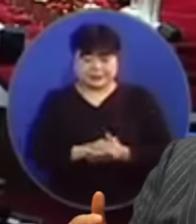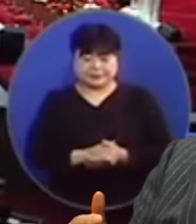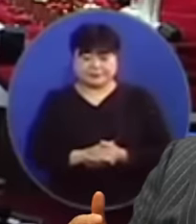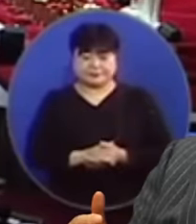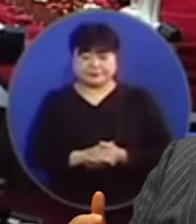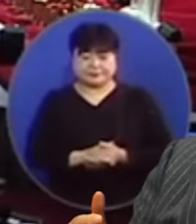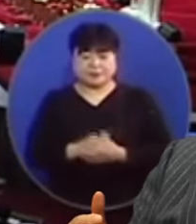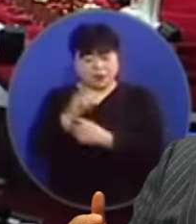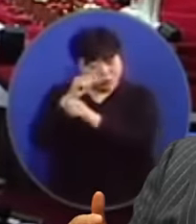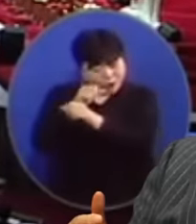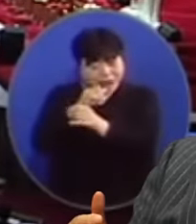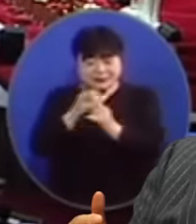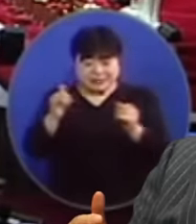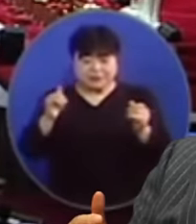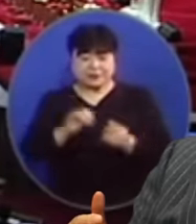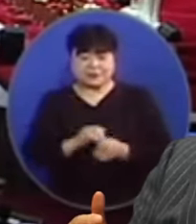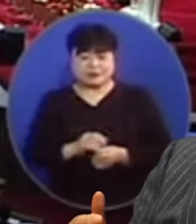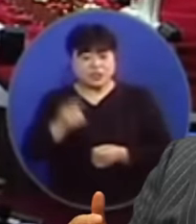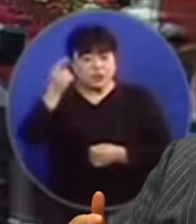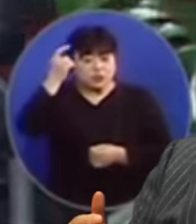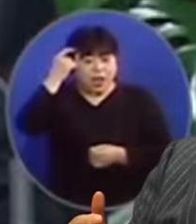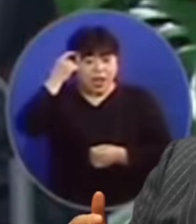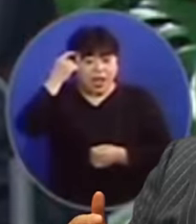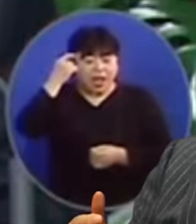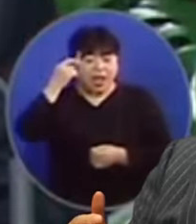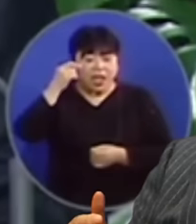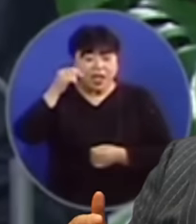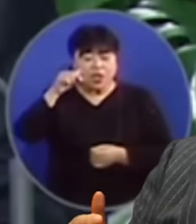것입니다. 과학자들이 말하기를 우리 두뇌의